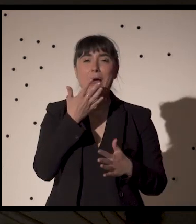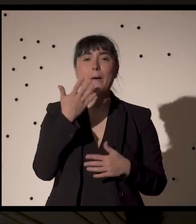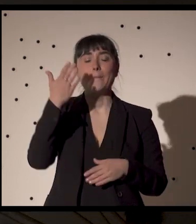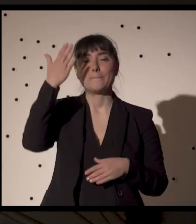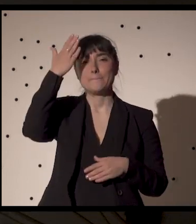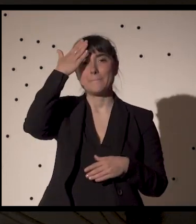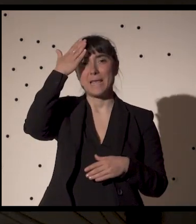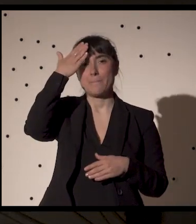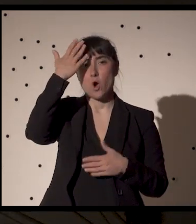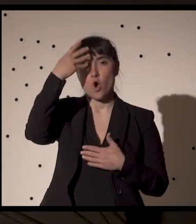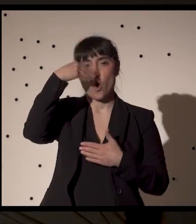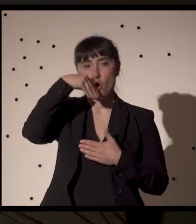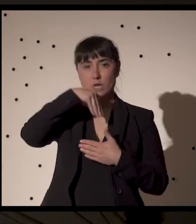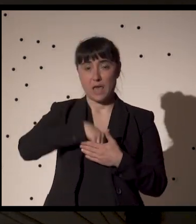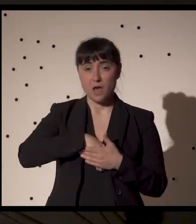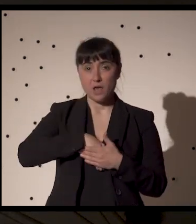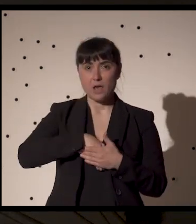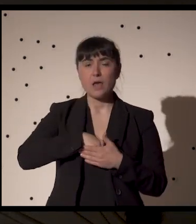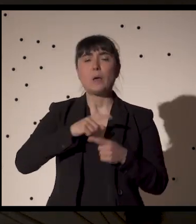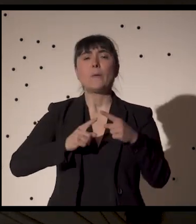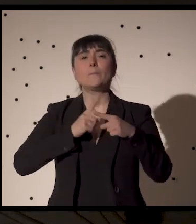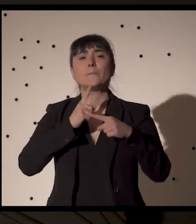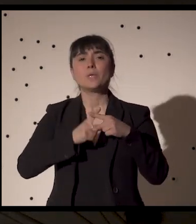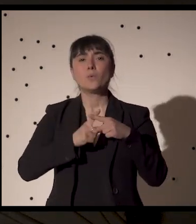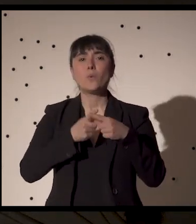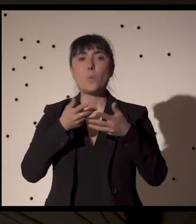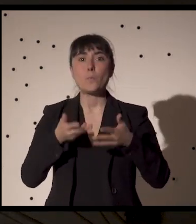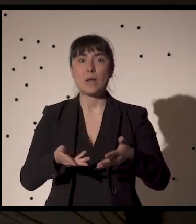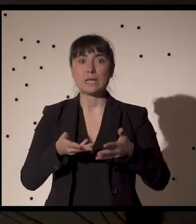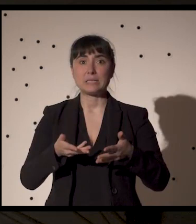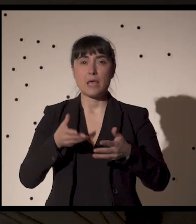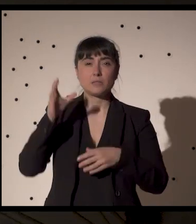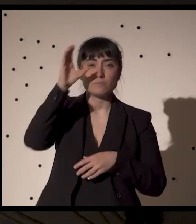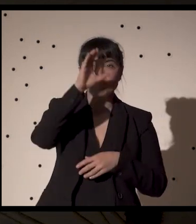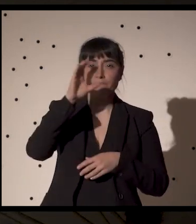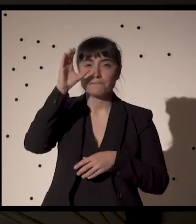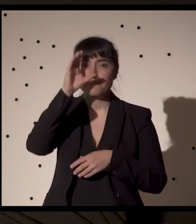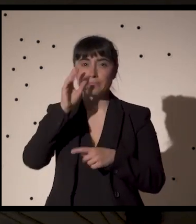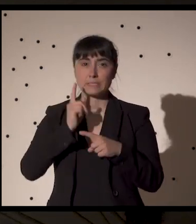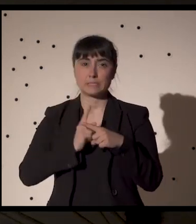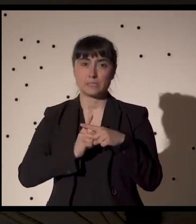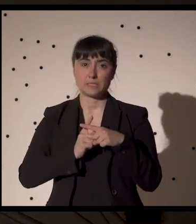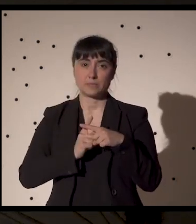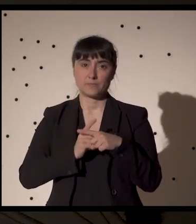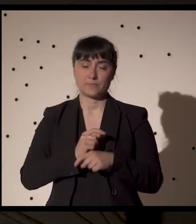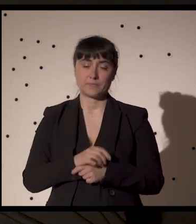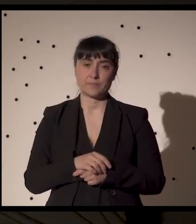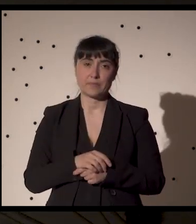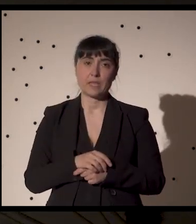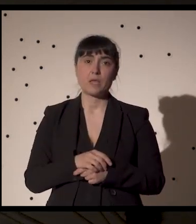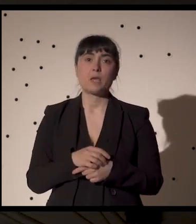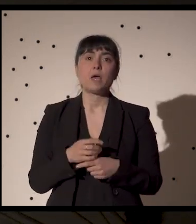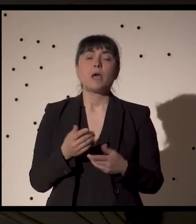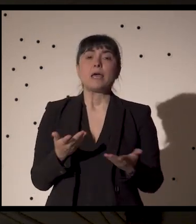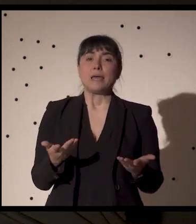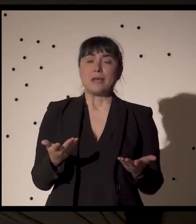porre in attento ascolto del presente e parlando di tradizione e di memoria Cito Paolo Grassi fondatore